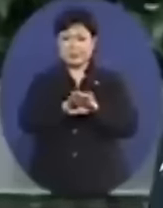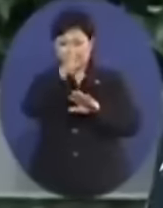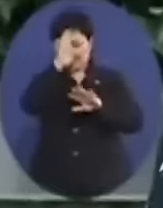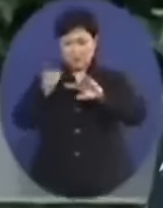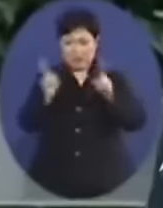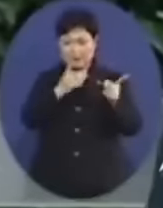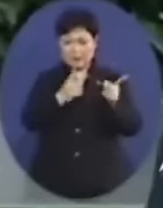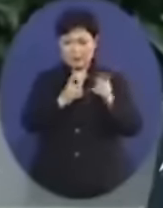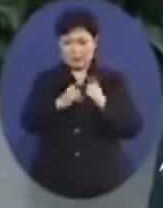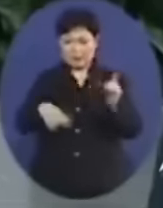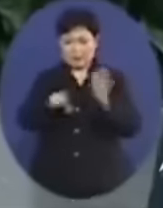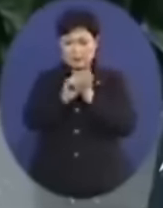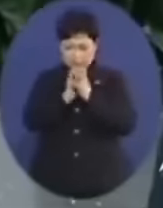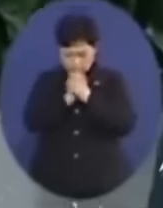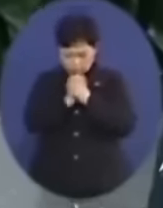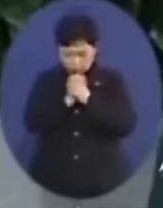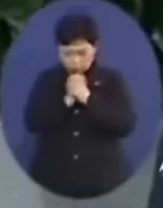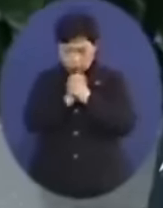위해서